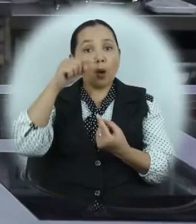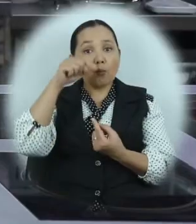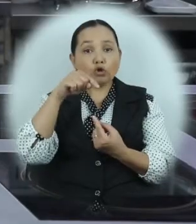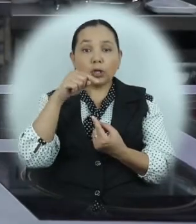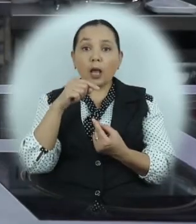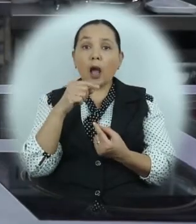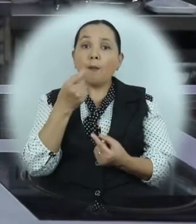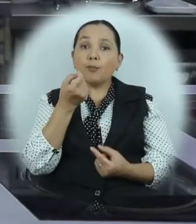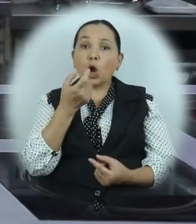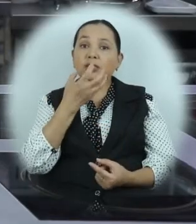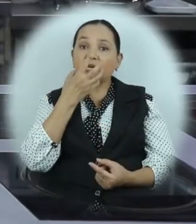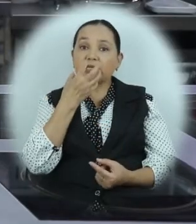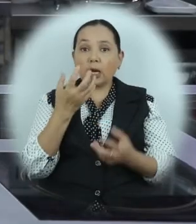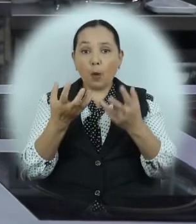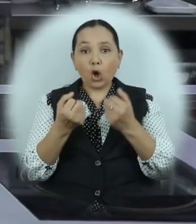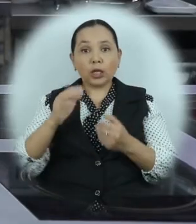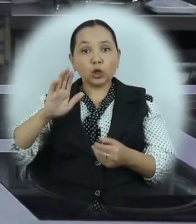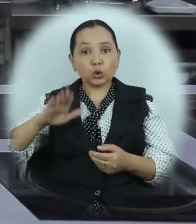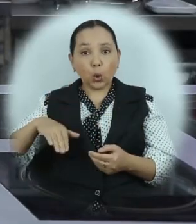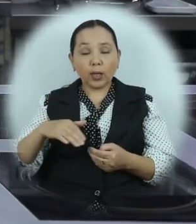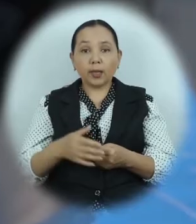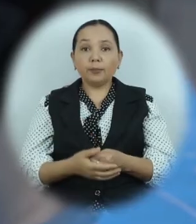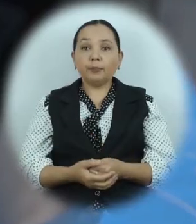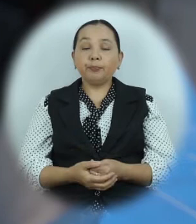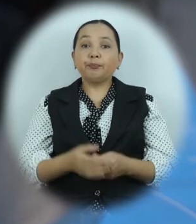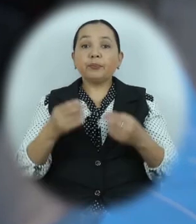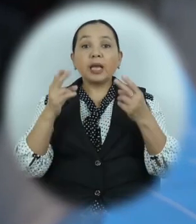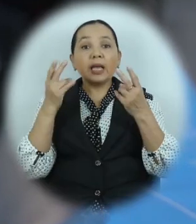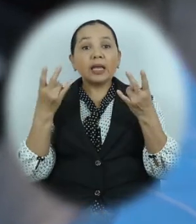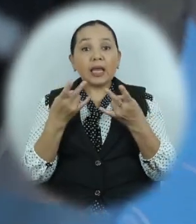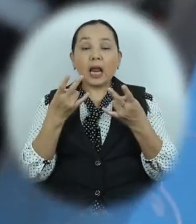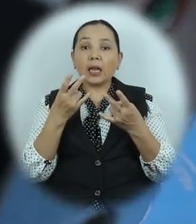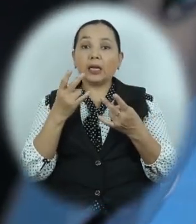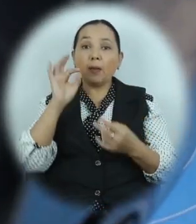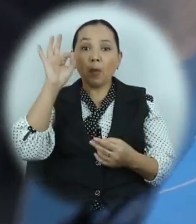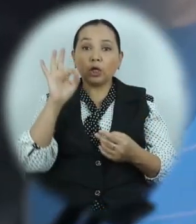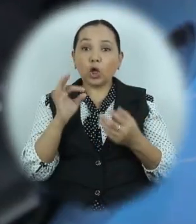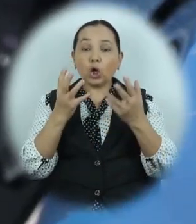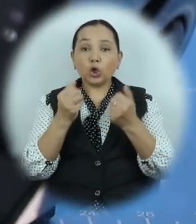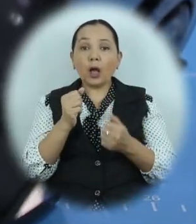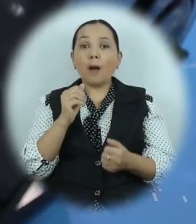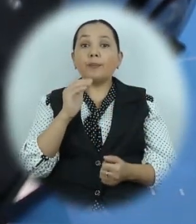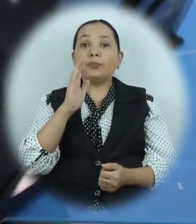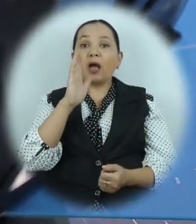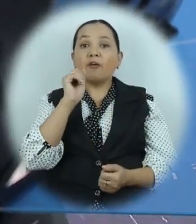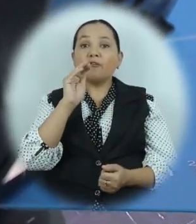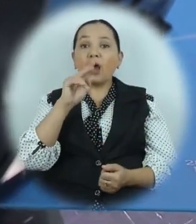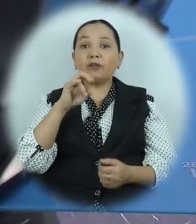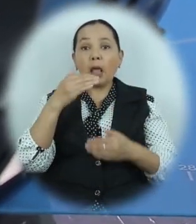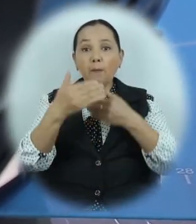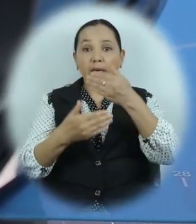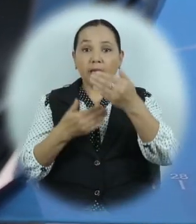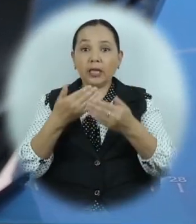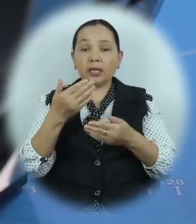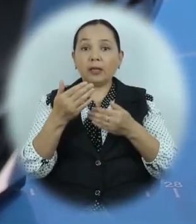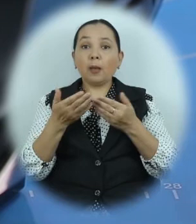Moslamamizni bir oz qizdirib olgandan so'ng kerakli miqdorda olib, vaflilarimizni birin-ketin